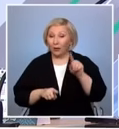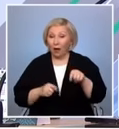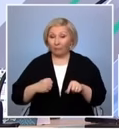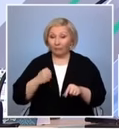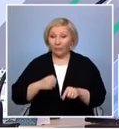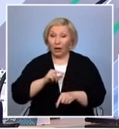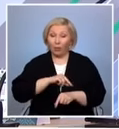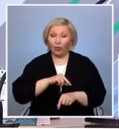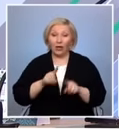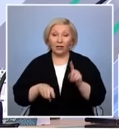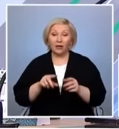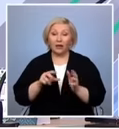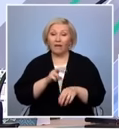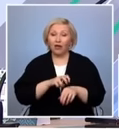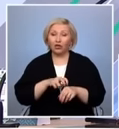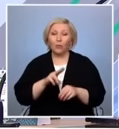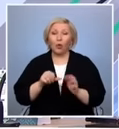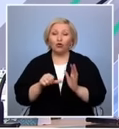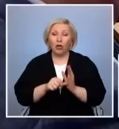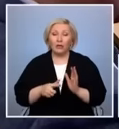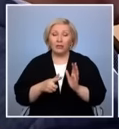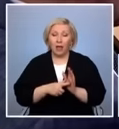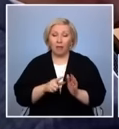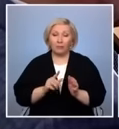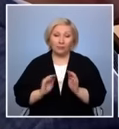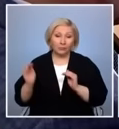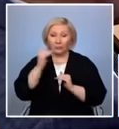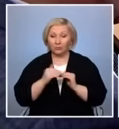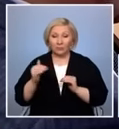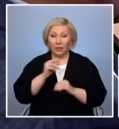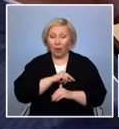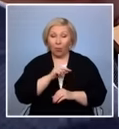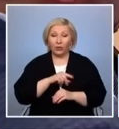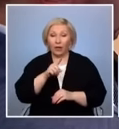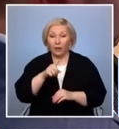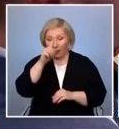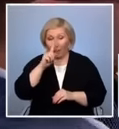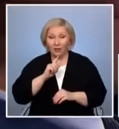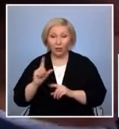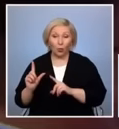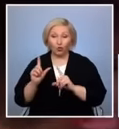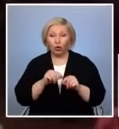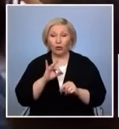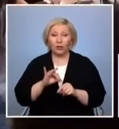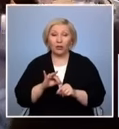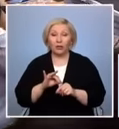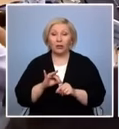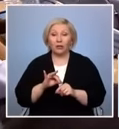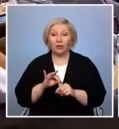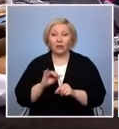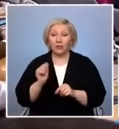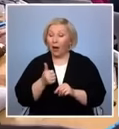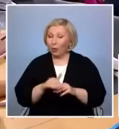вовсе не руководителю крупного федерального региона, который захотел пообщаться с 4 миллионами населения